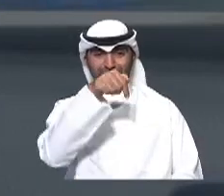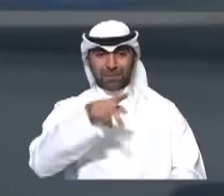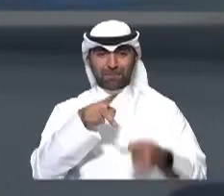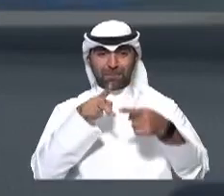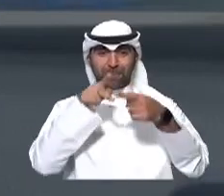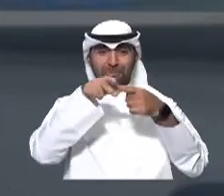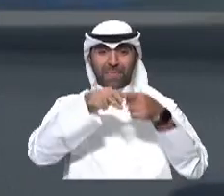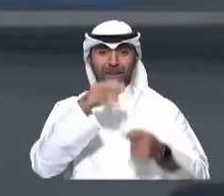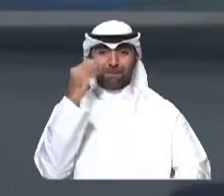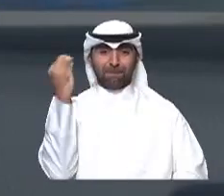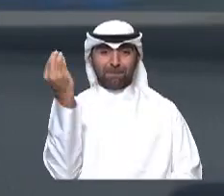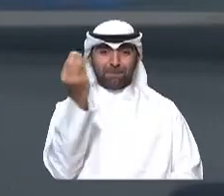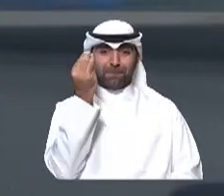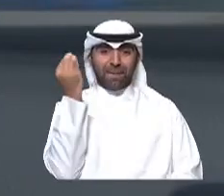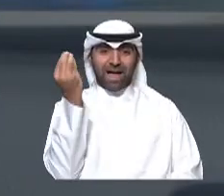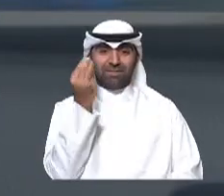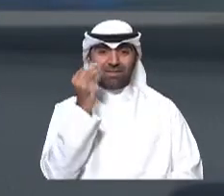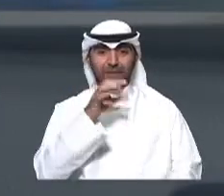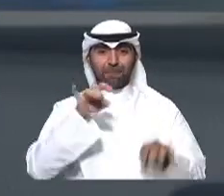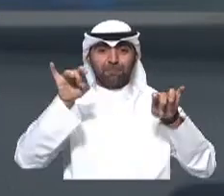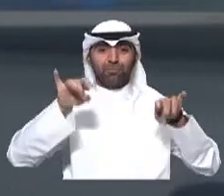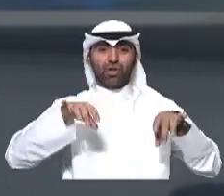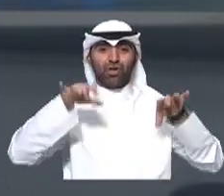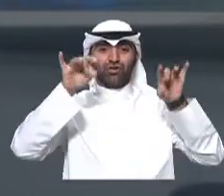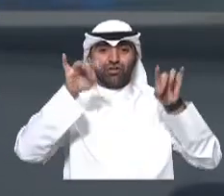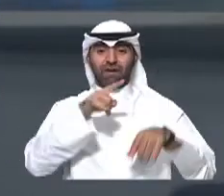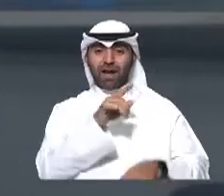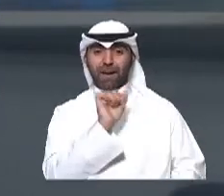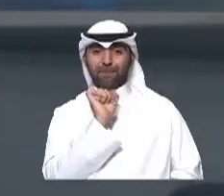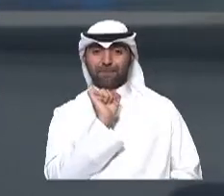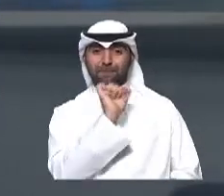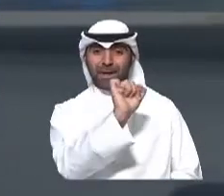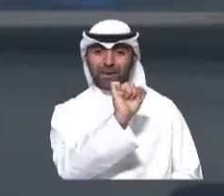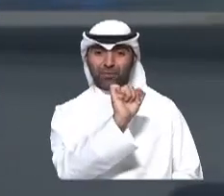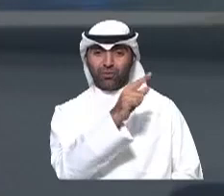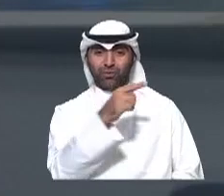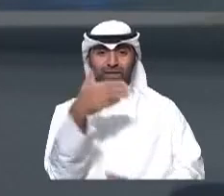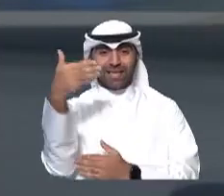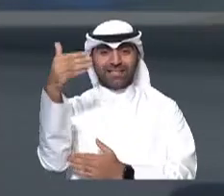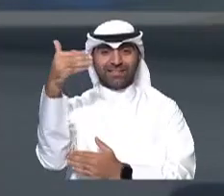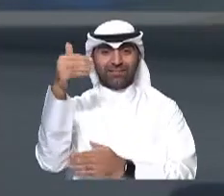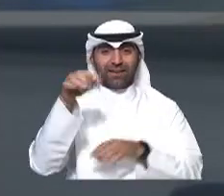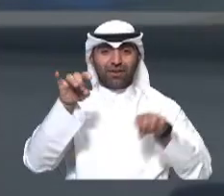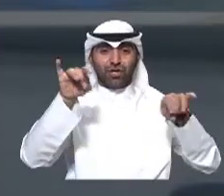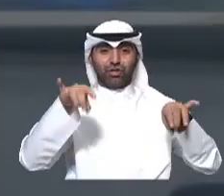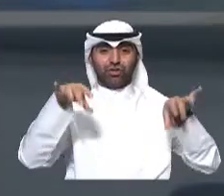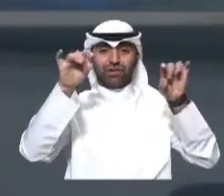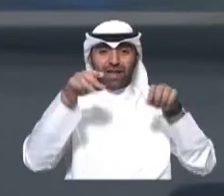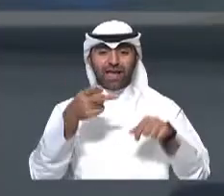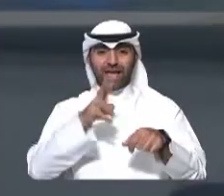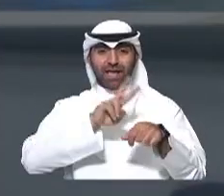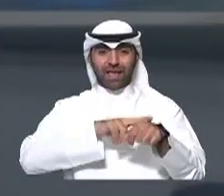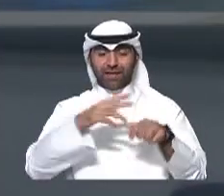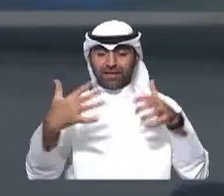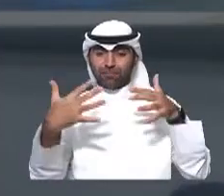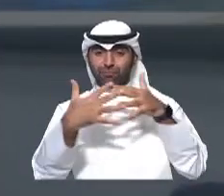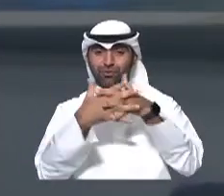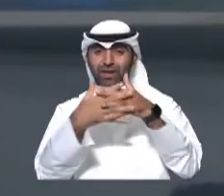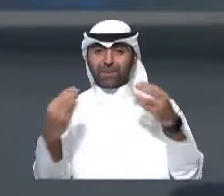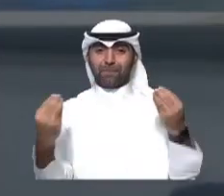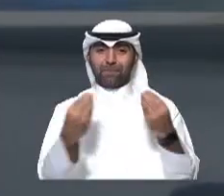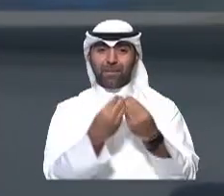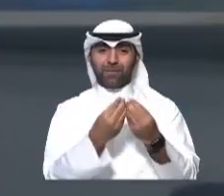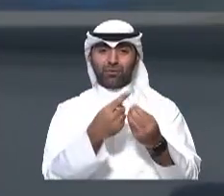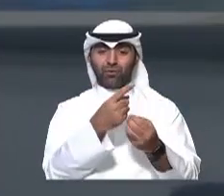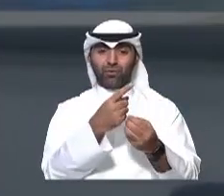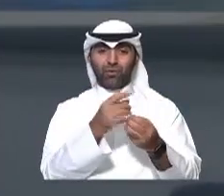قطعا لمنسوجات ومنتجات أسترالية صممت على أيدي مصممات كويتيات، تعزيزا لدور المرأة في إنجاز الحرف